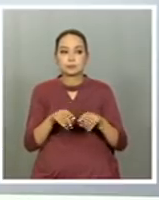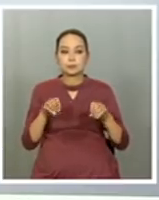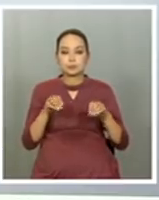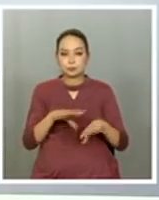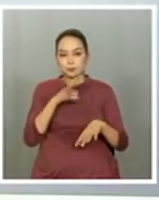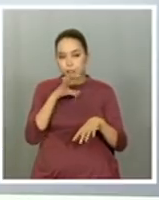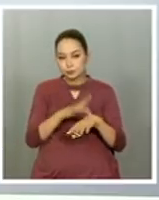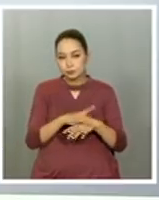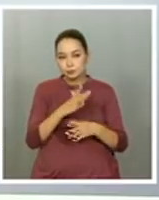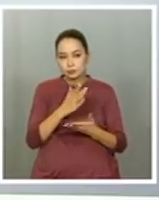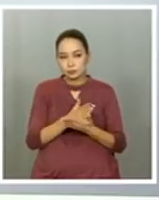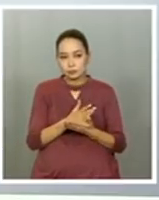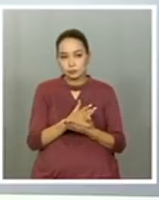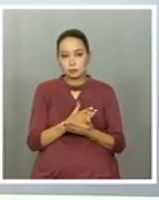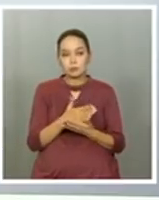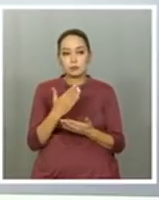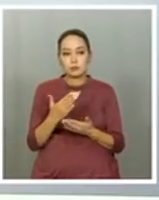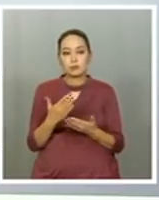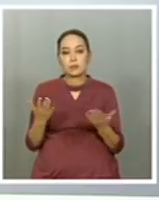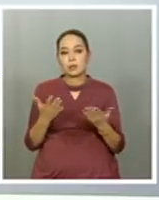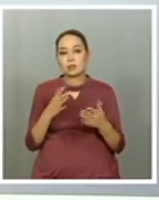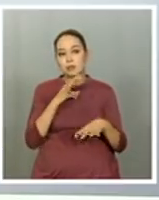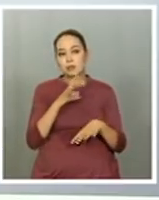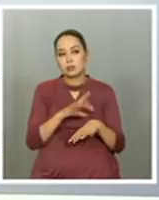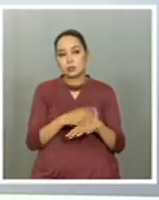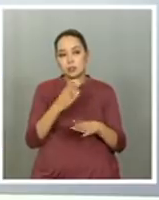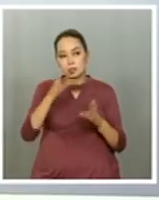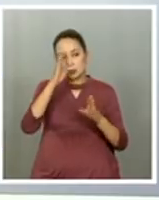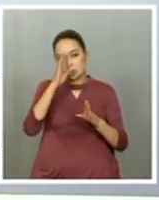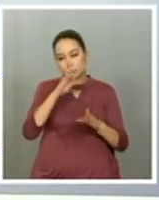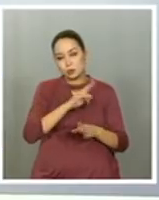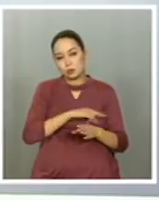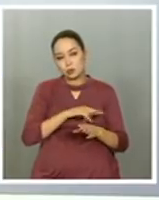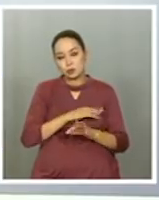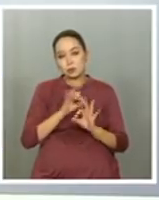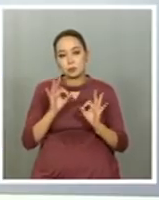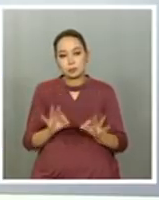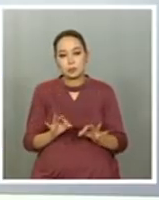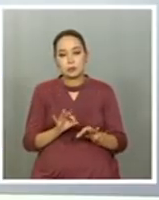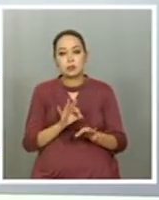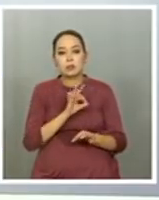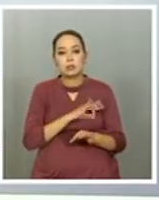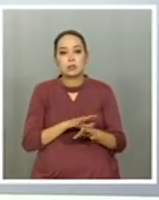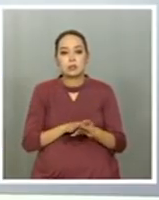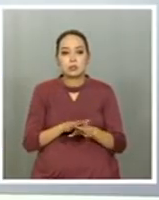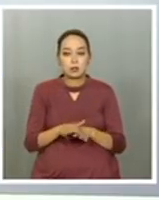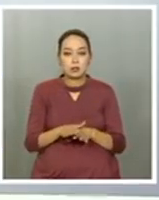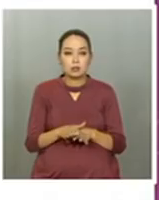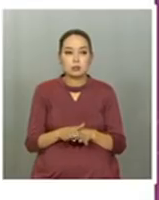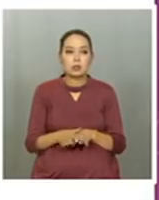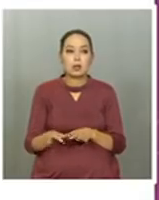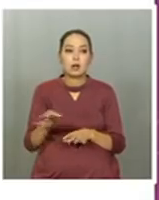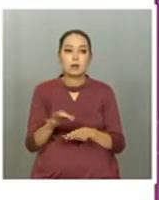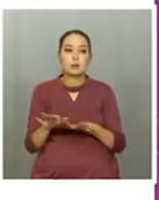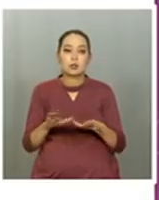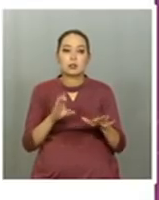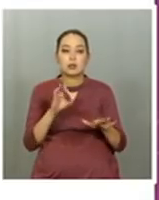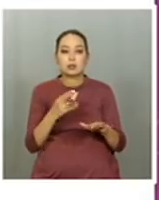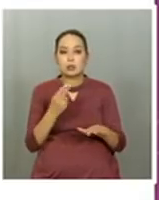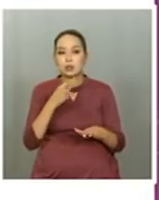жөн. Яғни ол қандай факторлар? Бұл табиғи ресурстарды дұрыс пайдалану, аймақтардың әлеуметтік